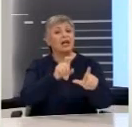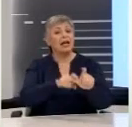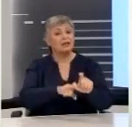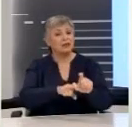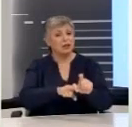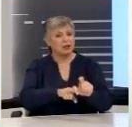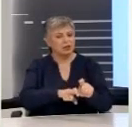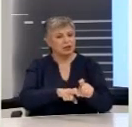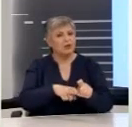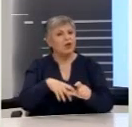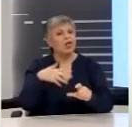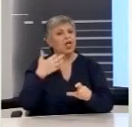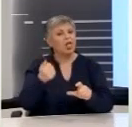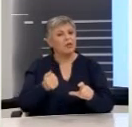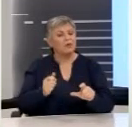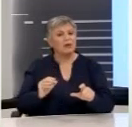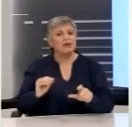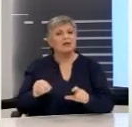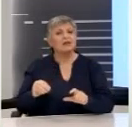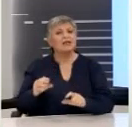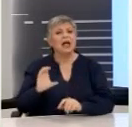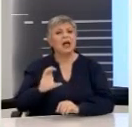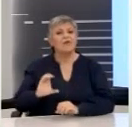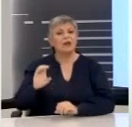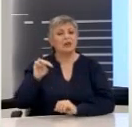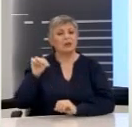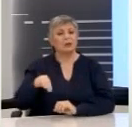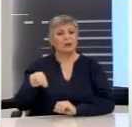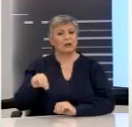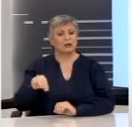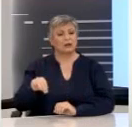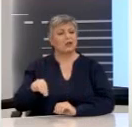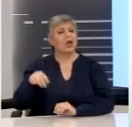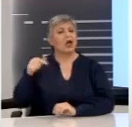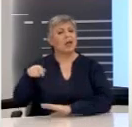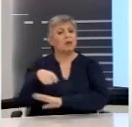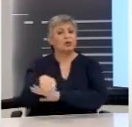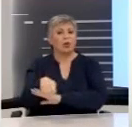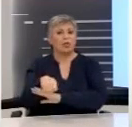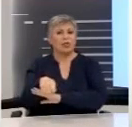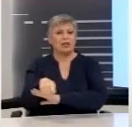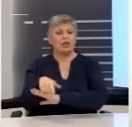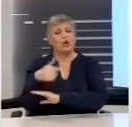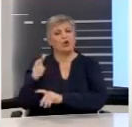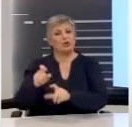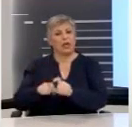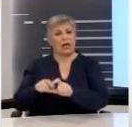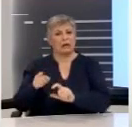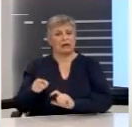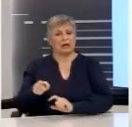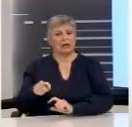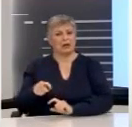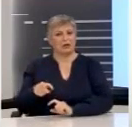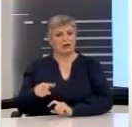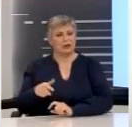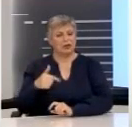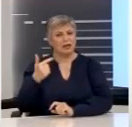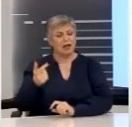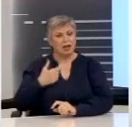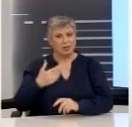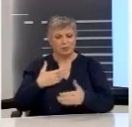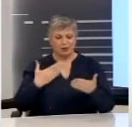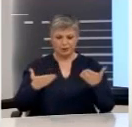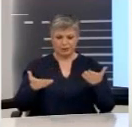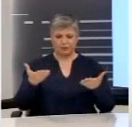του Ευάγγελου Μπαϊρακτάρη, δικηγόρου της Marathon Carriers. Βγαίνει ένα συμπέρασμα εδώ, και αν πράγματι